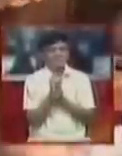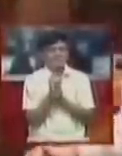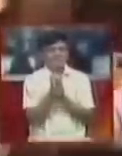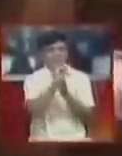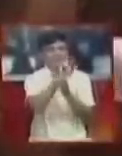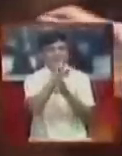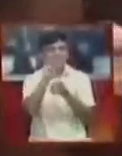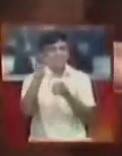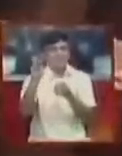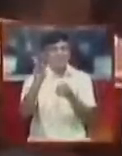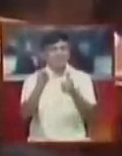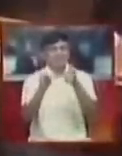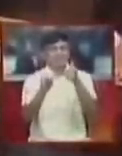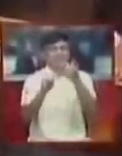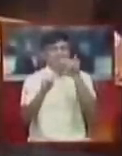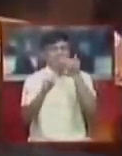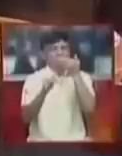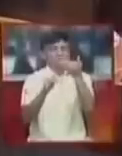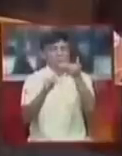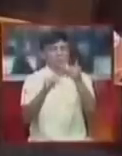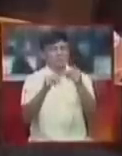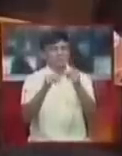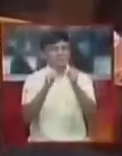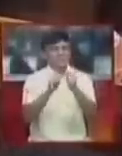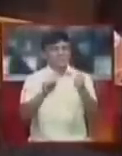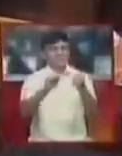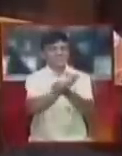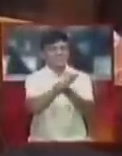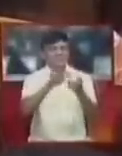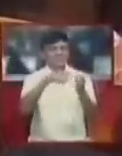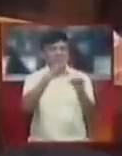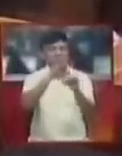talaga namang isa ka ng certified ghostbuster.